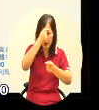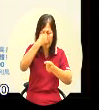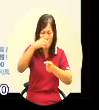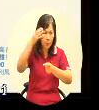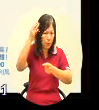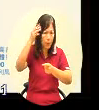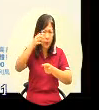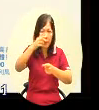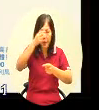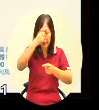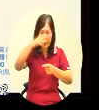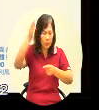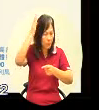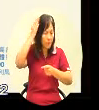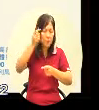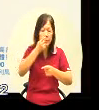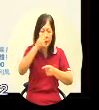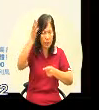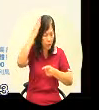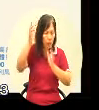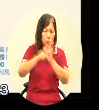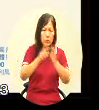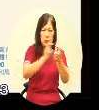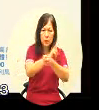们的林园海岸。